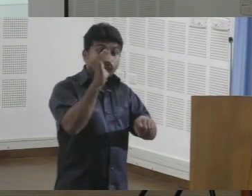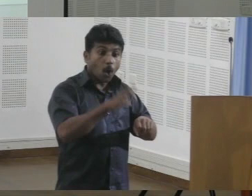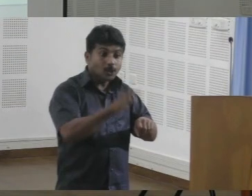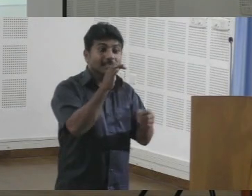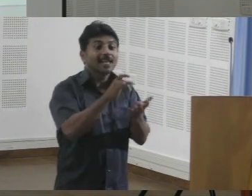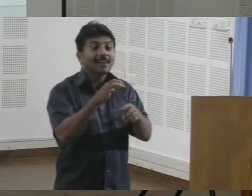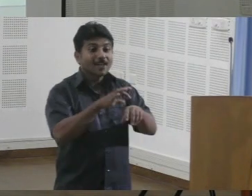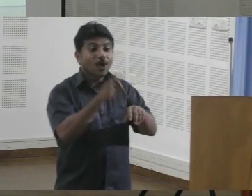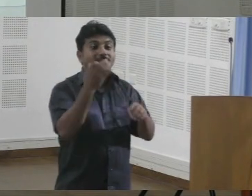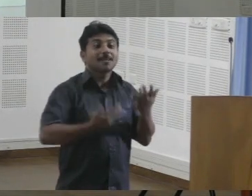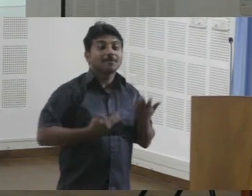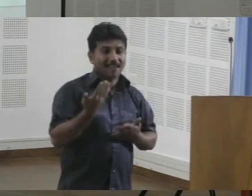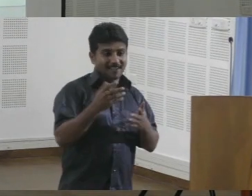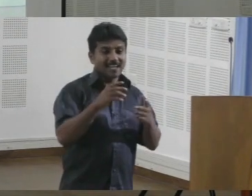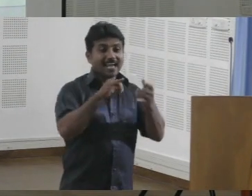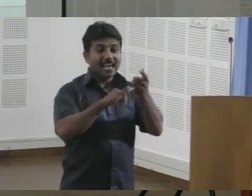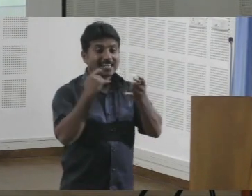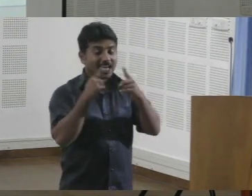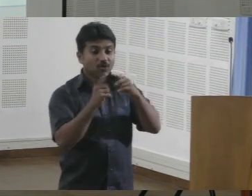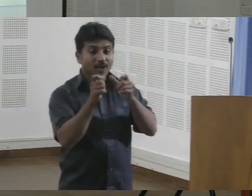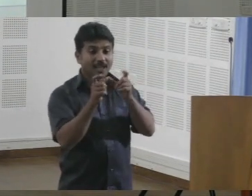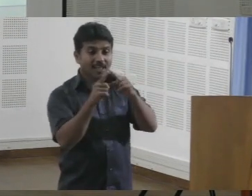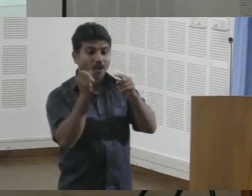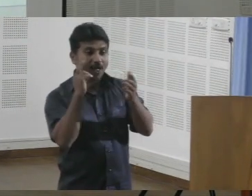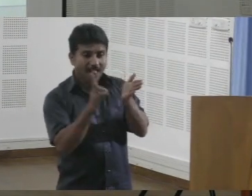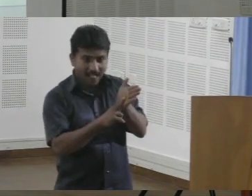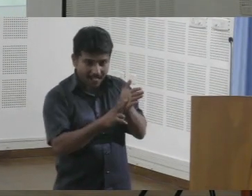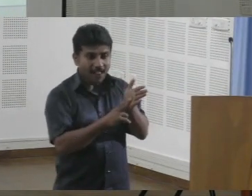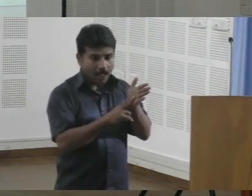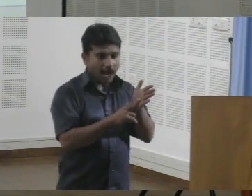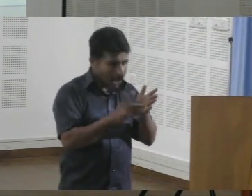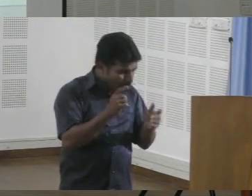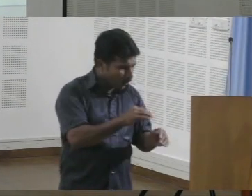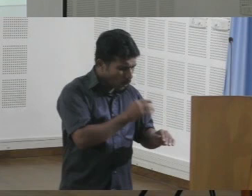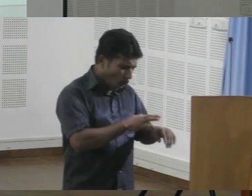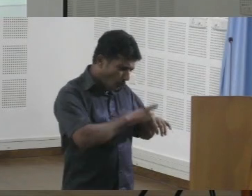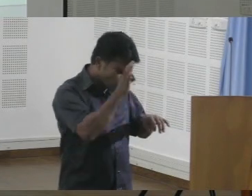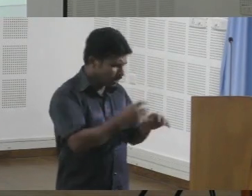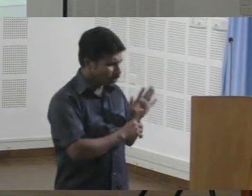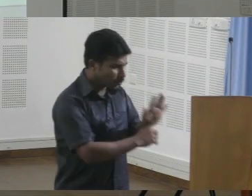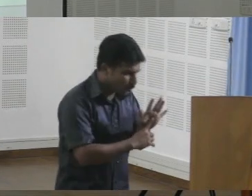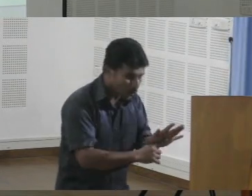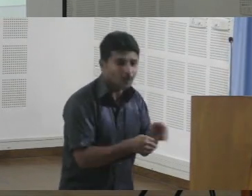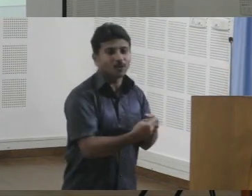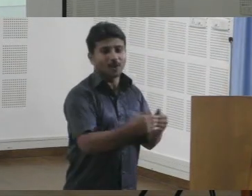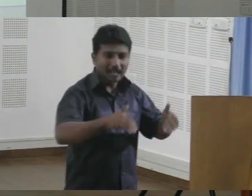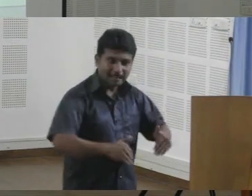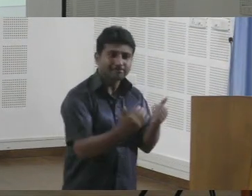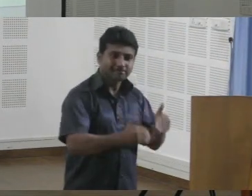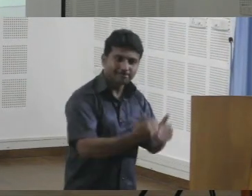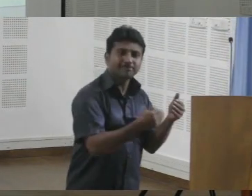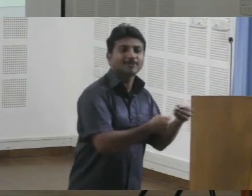റിയൽ സിറ്റുവേഷൻസിൽ ഇൻട്രൊഡ്യൂസ് ചെയ്തു. ഇപ്പോൾ അതു ഹാപ്പിയാ, ഇപ്പോൾ അതു സാഡ്, അത് കാണിച്ചു കൊടുത്തു. ഓരോ സിറ്റുവേഷൻസിൽ അവൻ ഇൻട്രൊഡ്യൂസ് ചെയ്തു. അങ്ങനെ